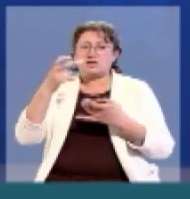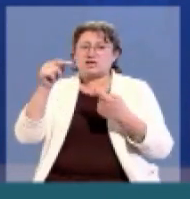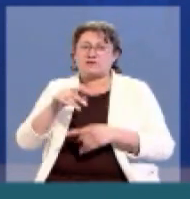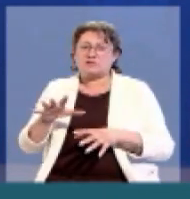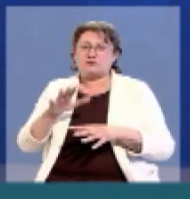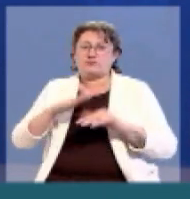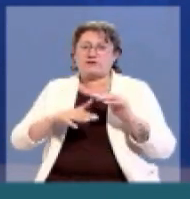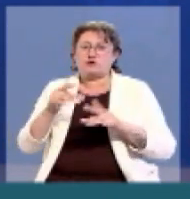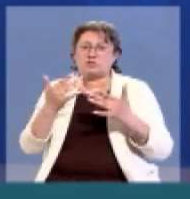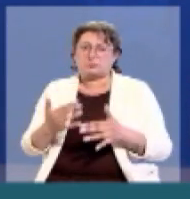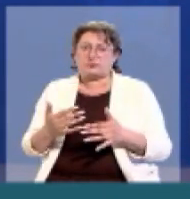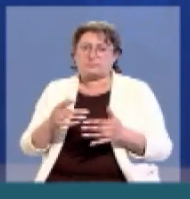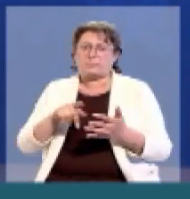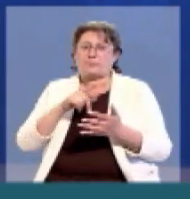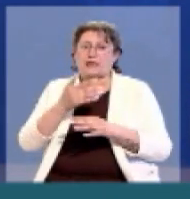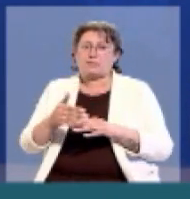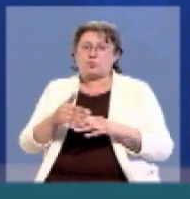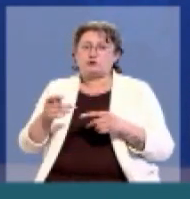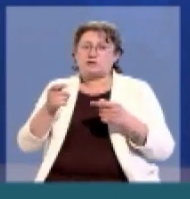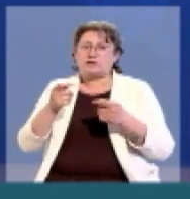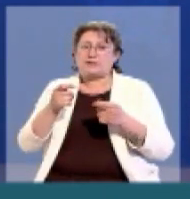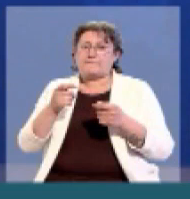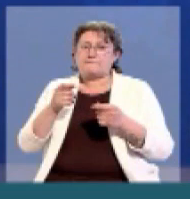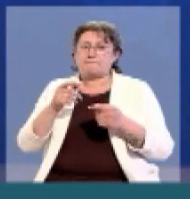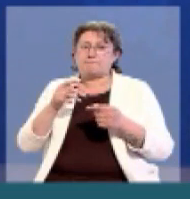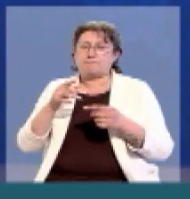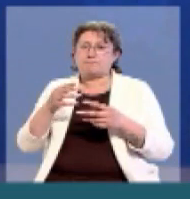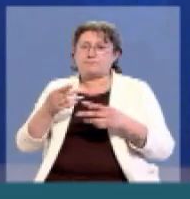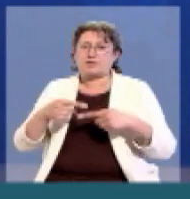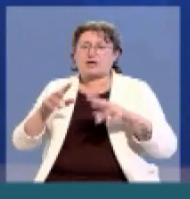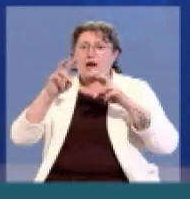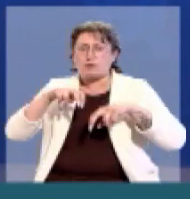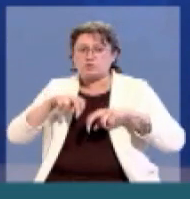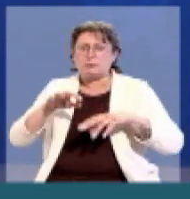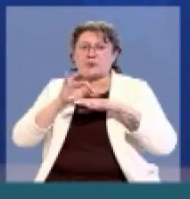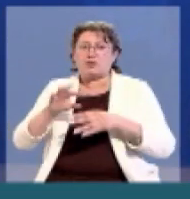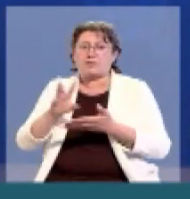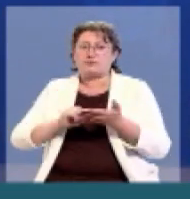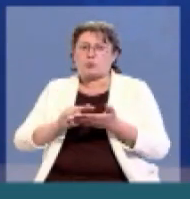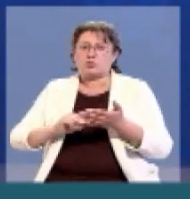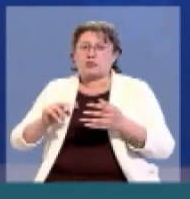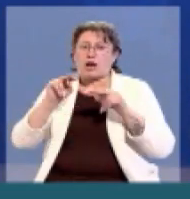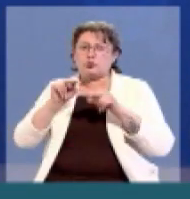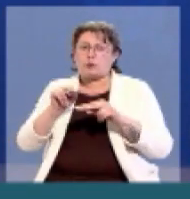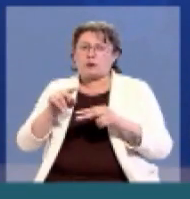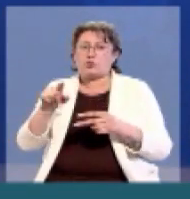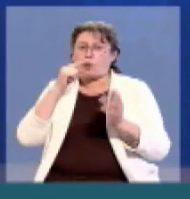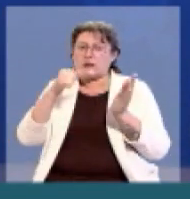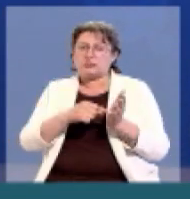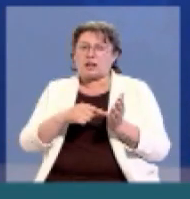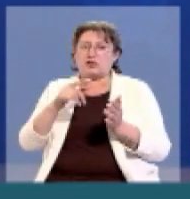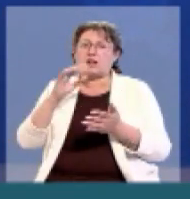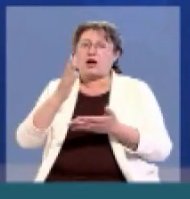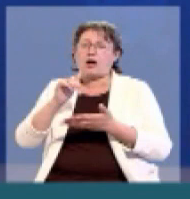соответствующее квалификационным требованиям. Вопрос департаментом был изучен совместно с органами госаудита и палаты. Провели повторный камеральный контроль, который указал